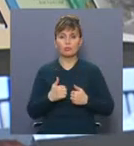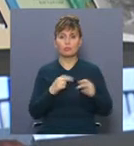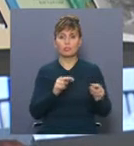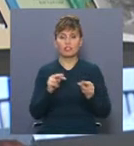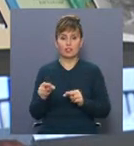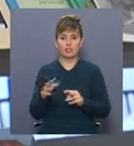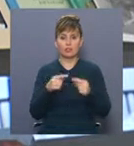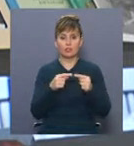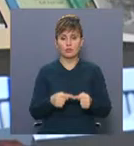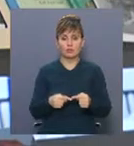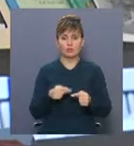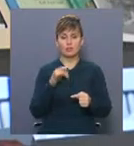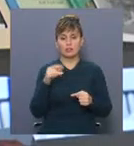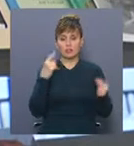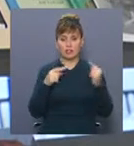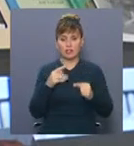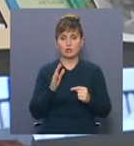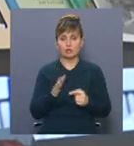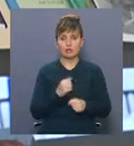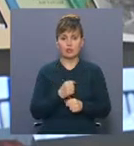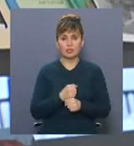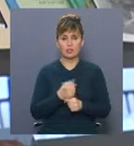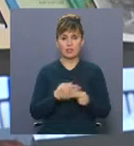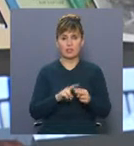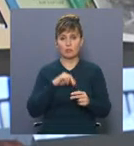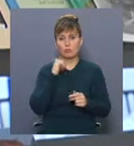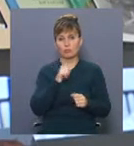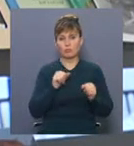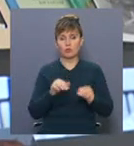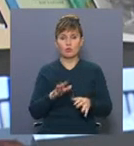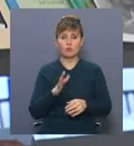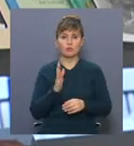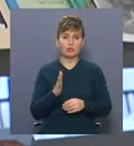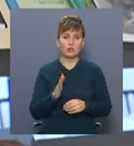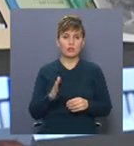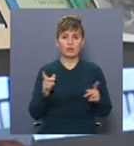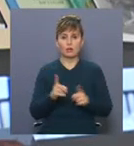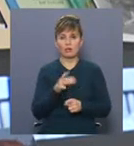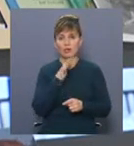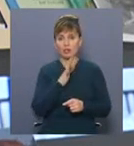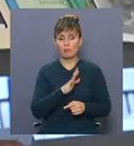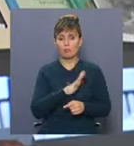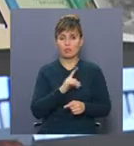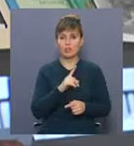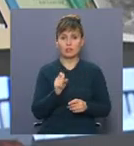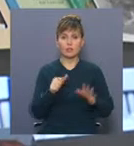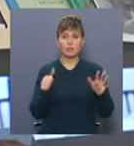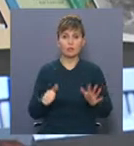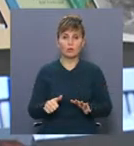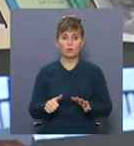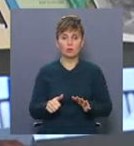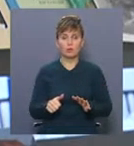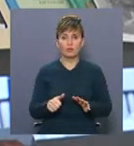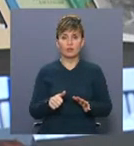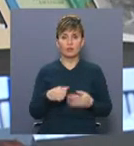будем уточнять и заранее будем объявлять, потому что в этом году, может быть, мы короткое было время, за полгода